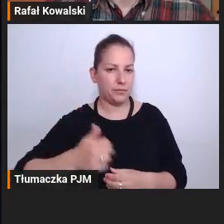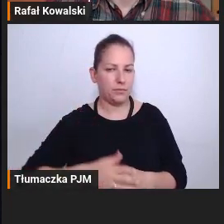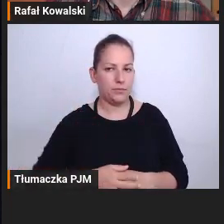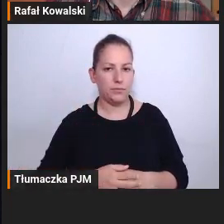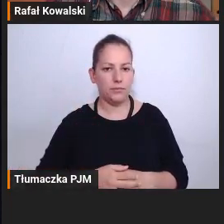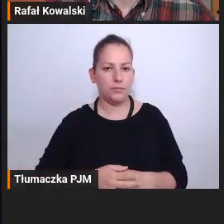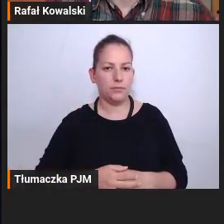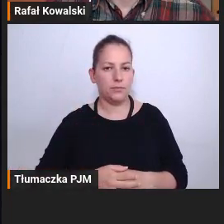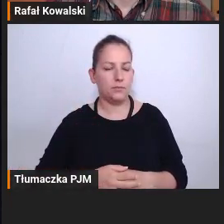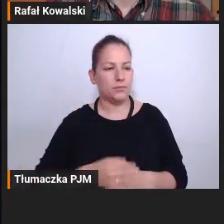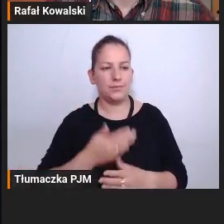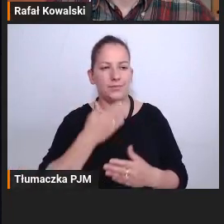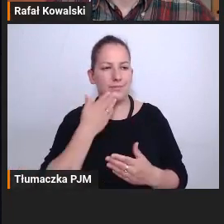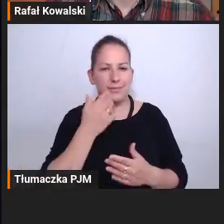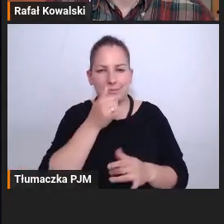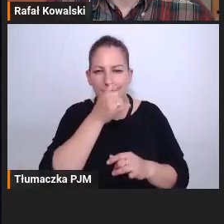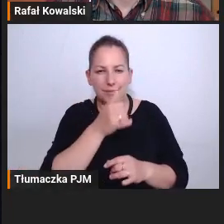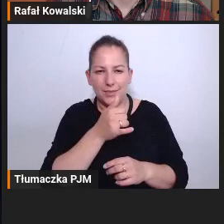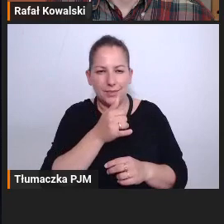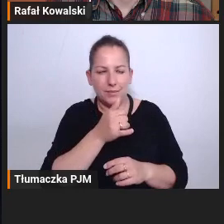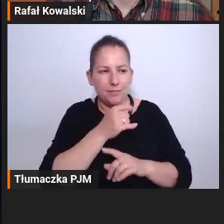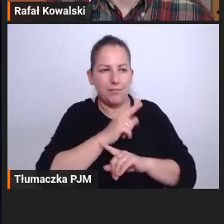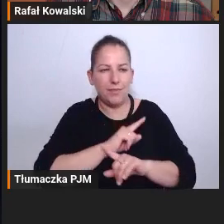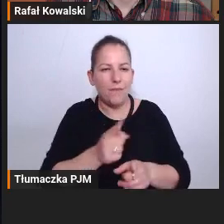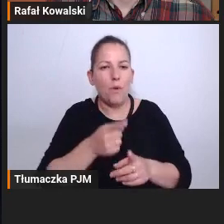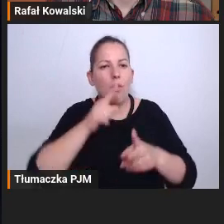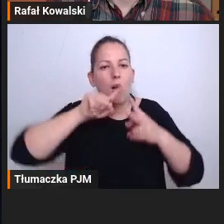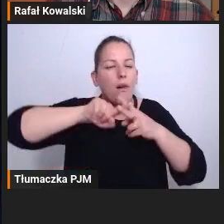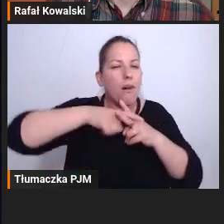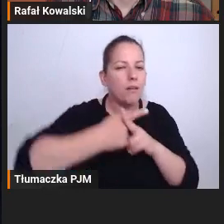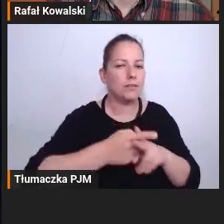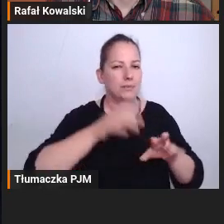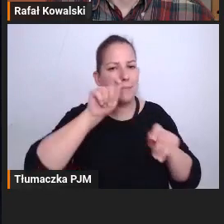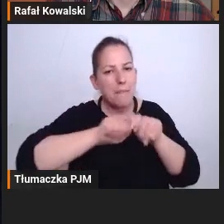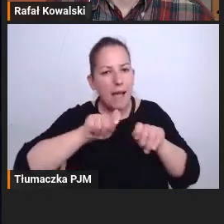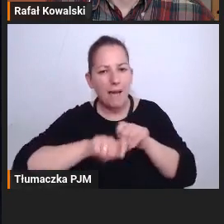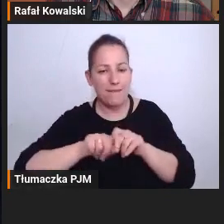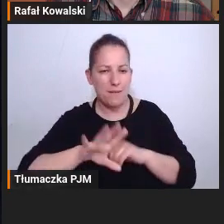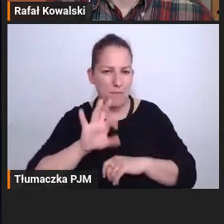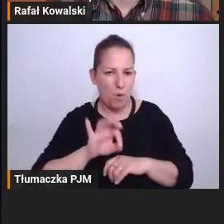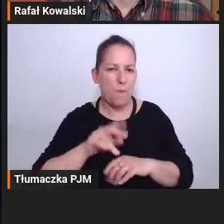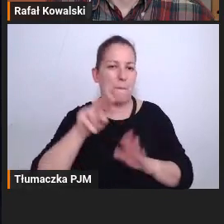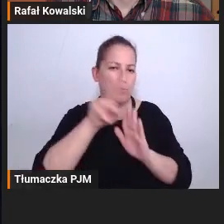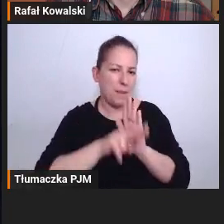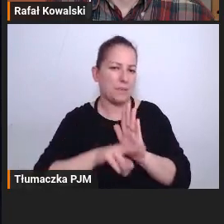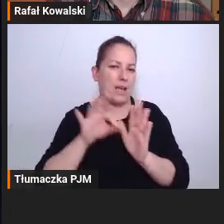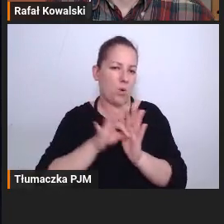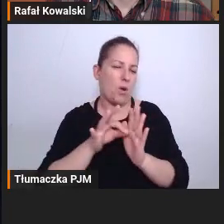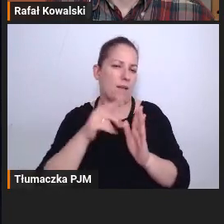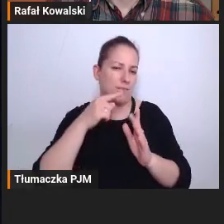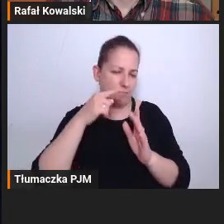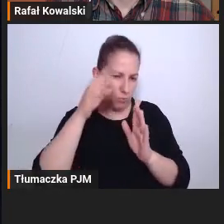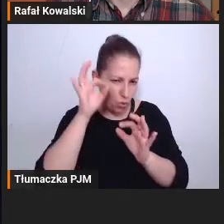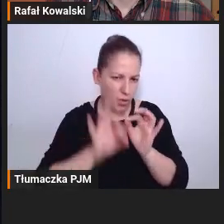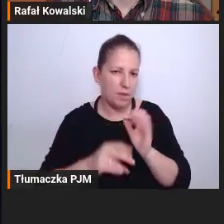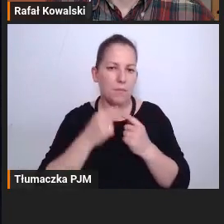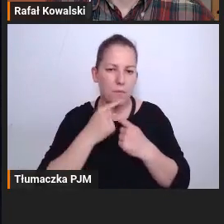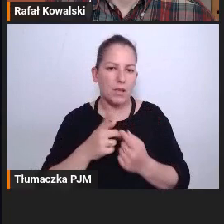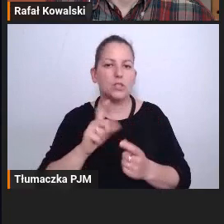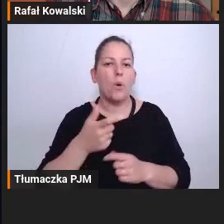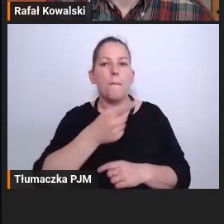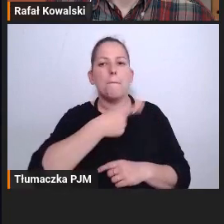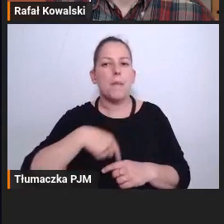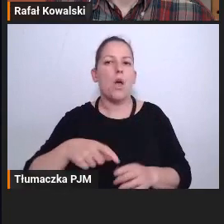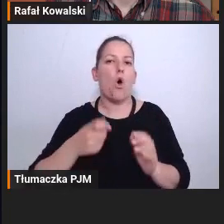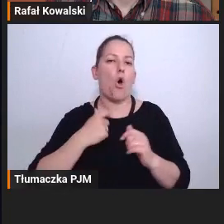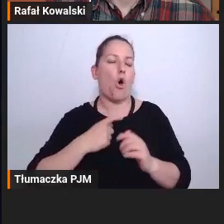nie mamy możliwości, żeby tutaj to weryfikować, z tego względu, że po prostu przepis nam konkretnie mówi, czego my możemy oczekiwać.